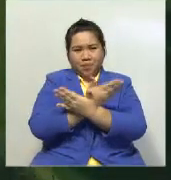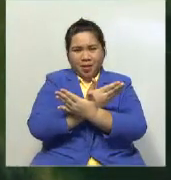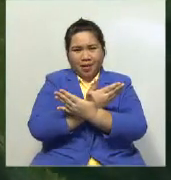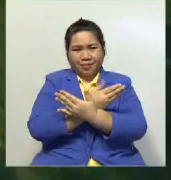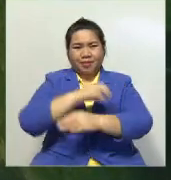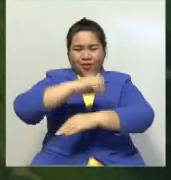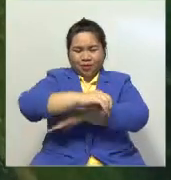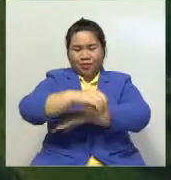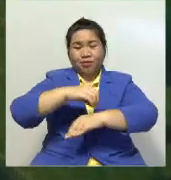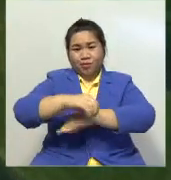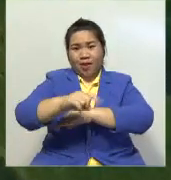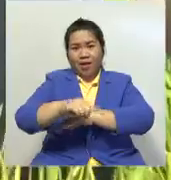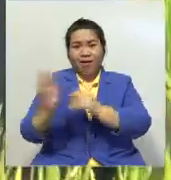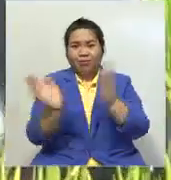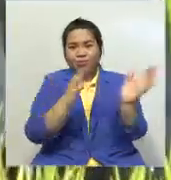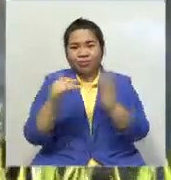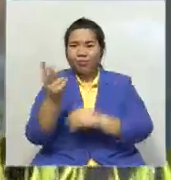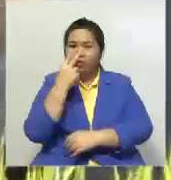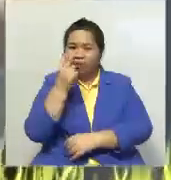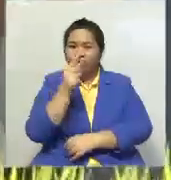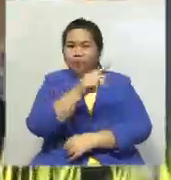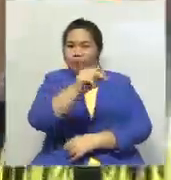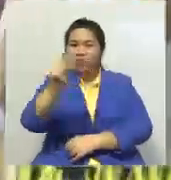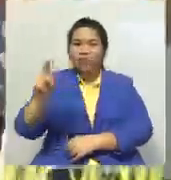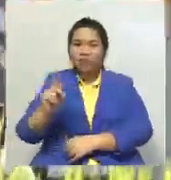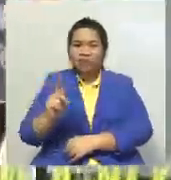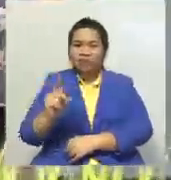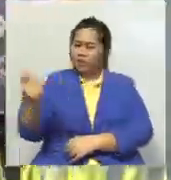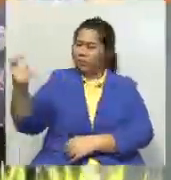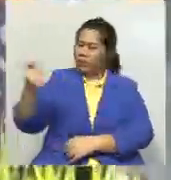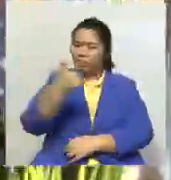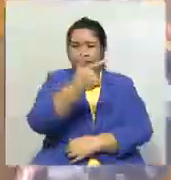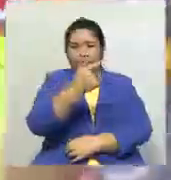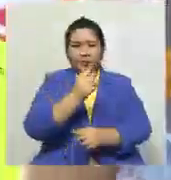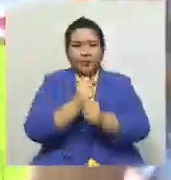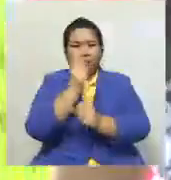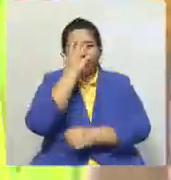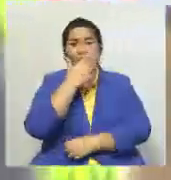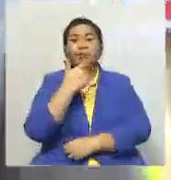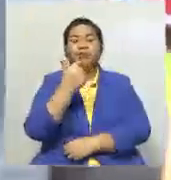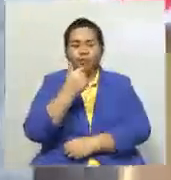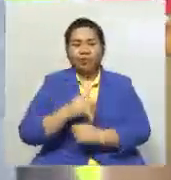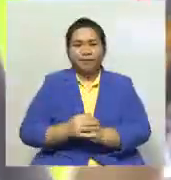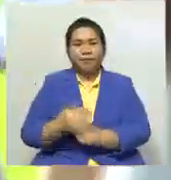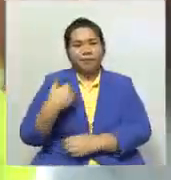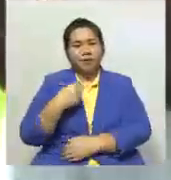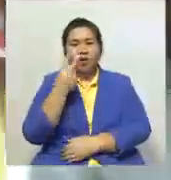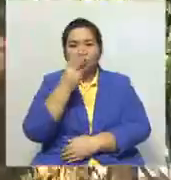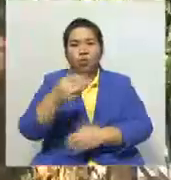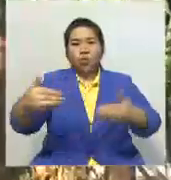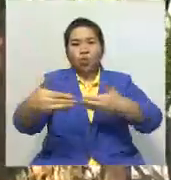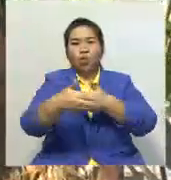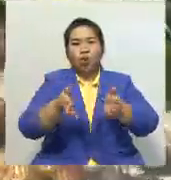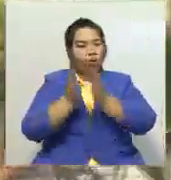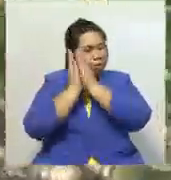ทธิ์ที่ท้องทุ่งนากันดีกว่าค่ะเดินชมต้นข้าวสีเขียวขจีเซลฟี่เก็บภาพบรรยากาศกันให้สุดฟินพร้อมกับสำรวจห้องพักโฮมสเต